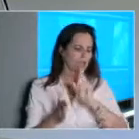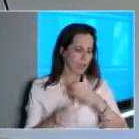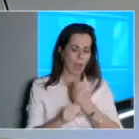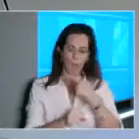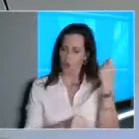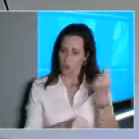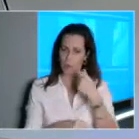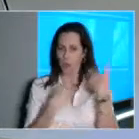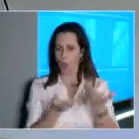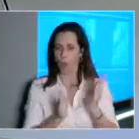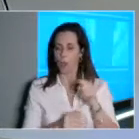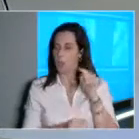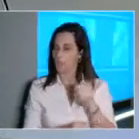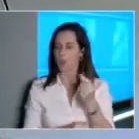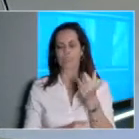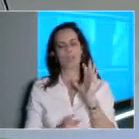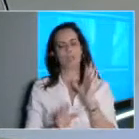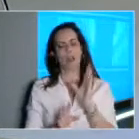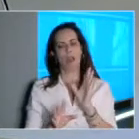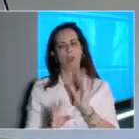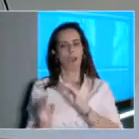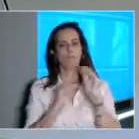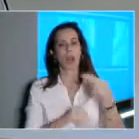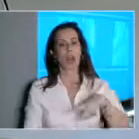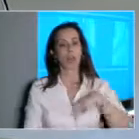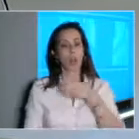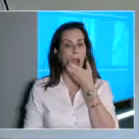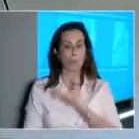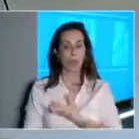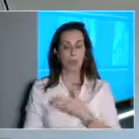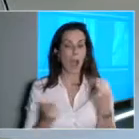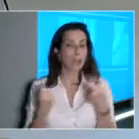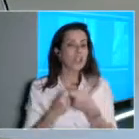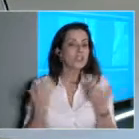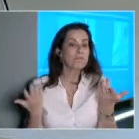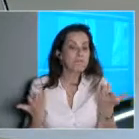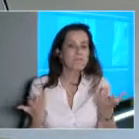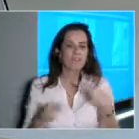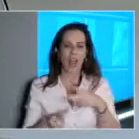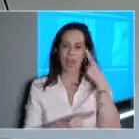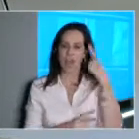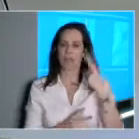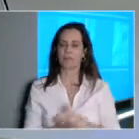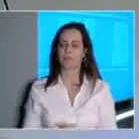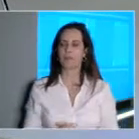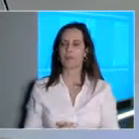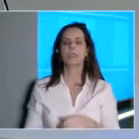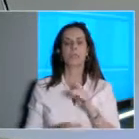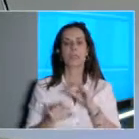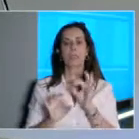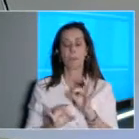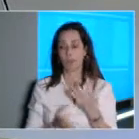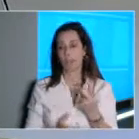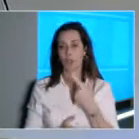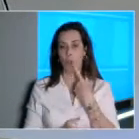יהיה לעבוד בשבת. פה זה כבר עובר לאחריות הרבנות הראשית. מה הקשר? לך תדע. זה מחזק את